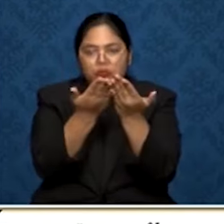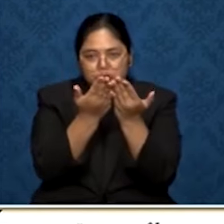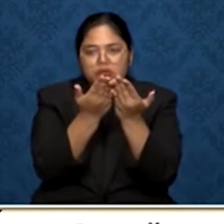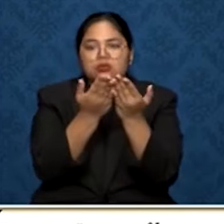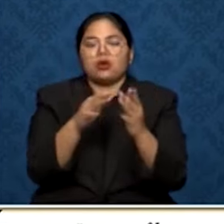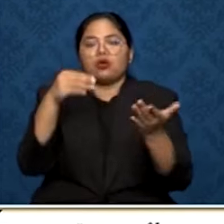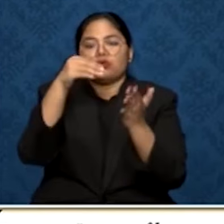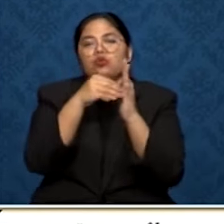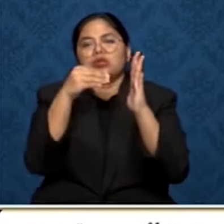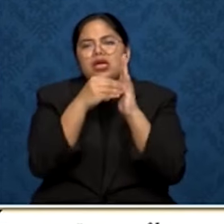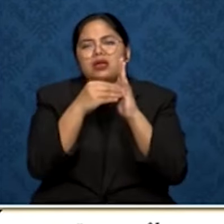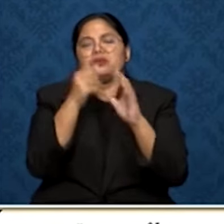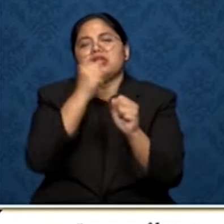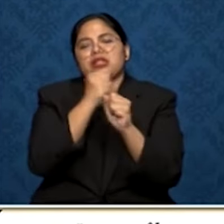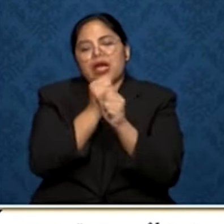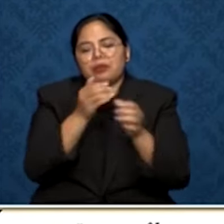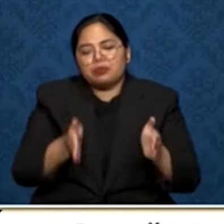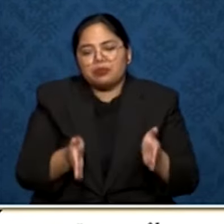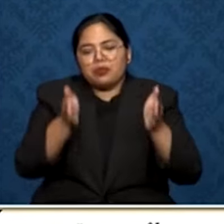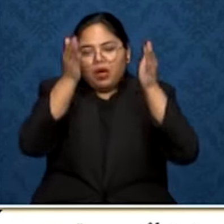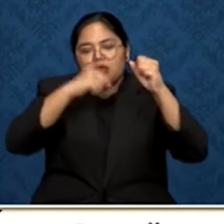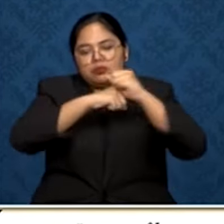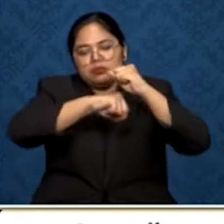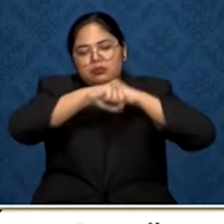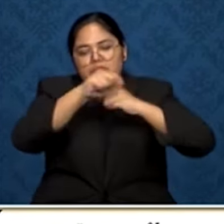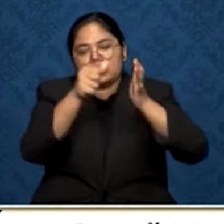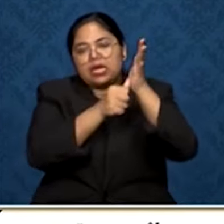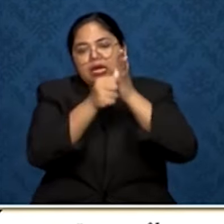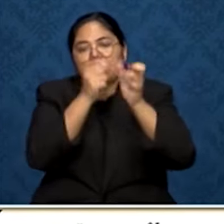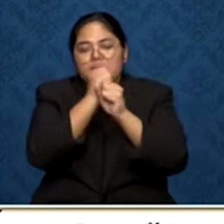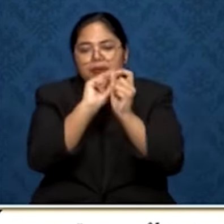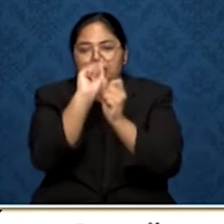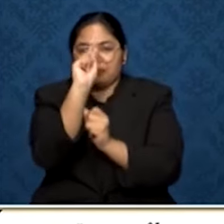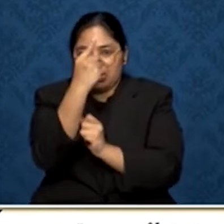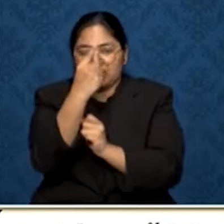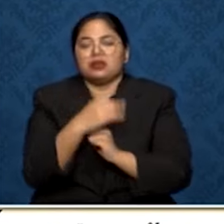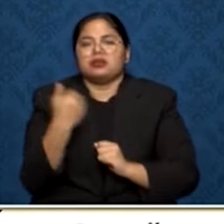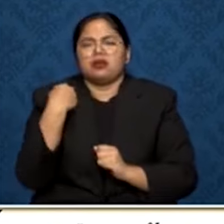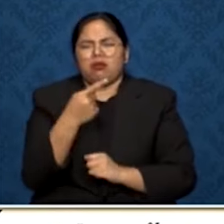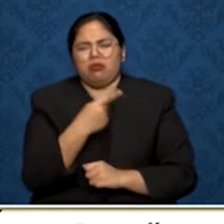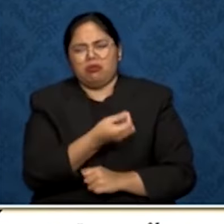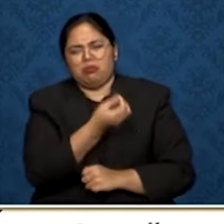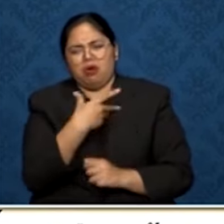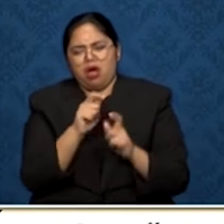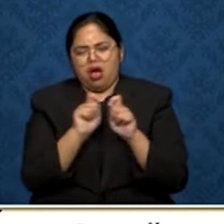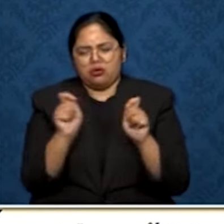ปบปรงอาคารให้ดูแบหลูได้อย่าวว informationากคนทอยู่ในอนุกรรมการนะครั eureบอกวา language